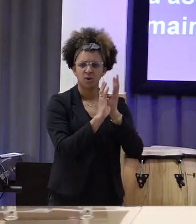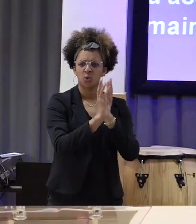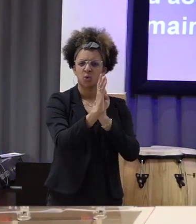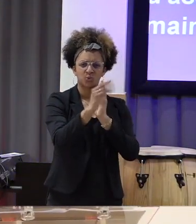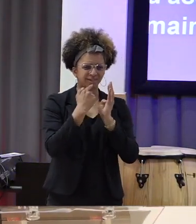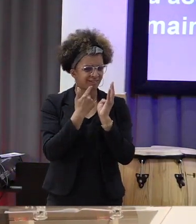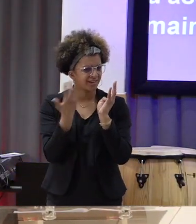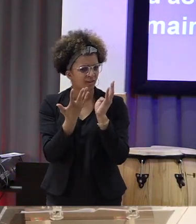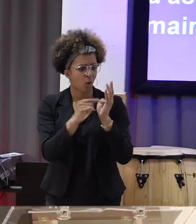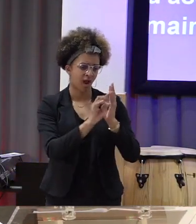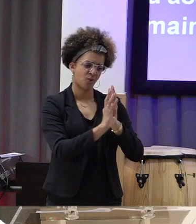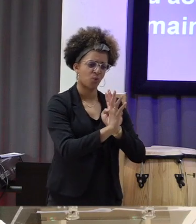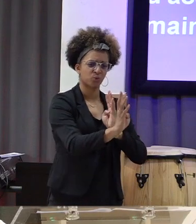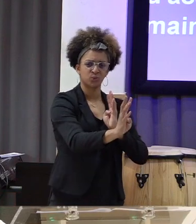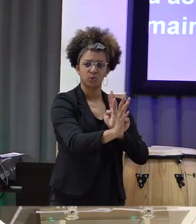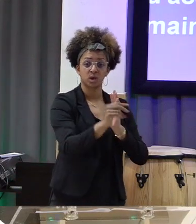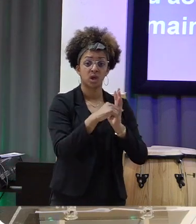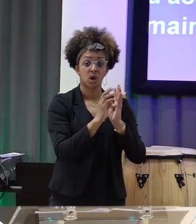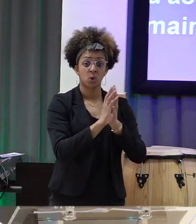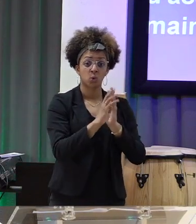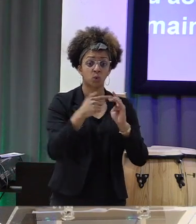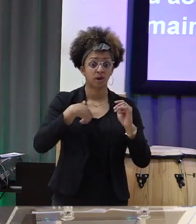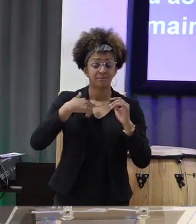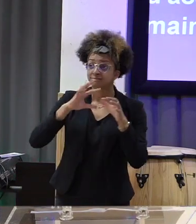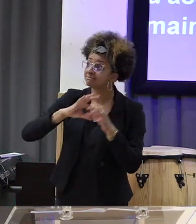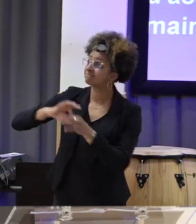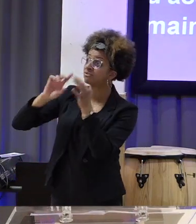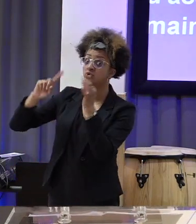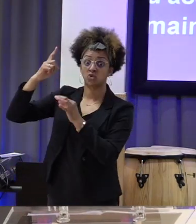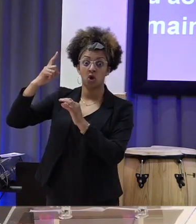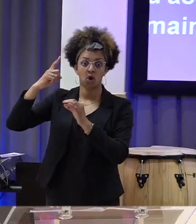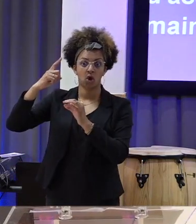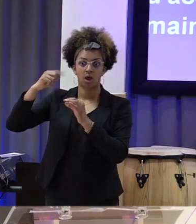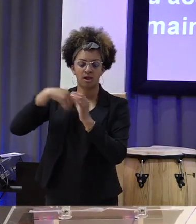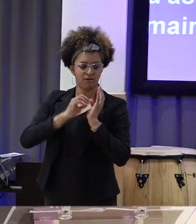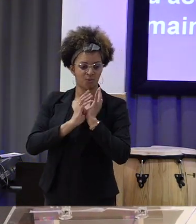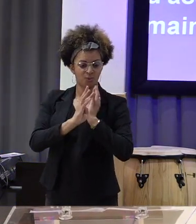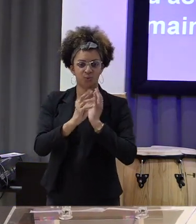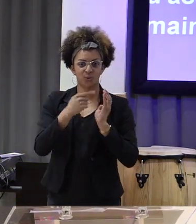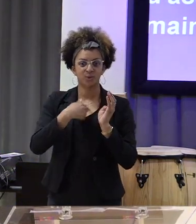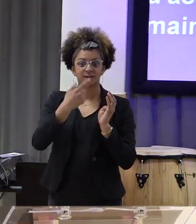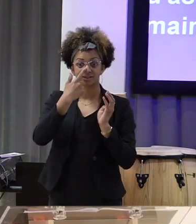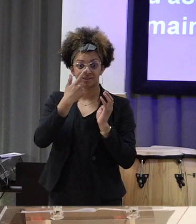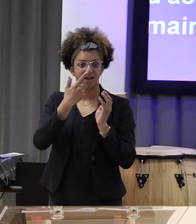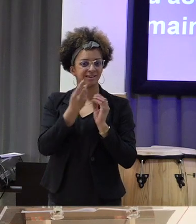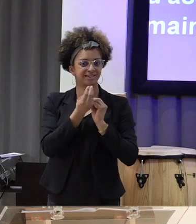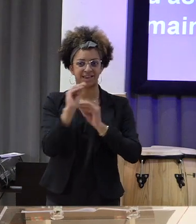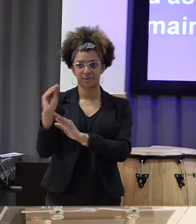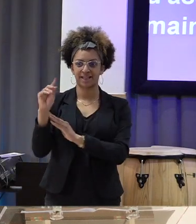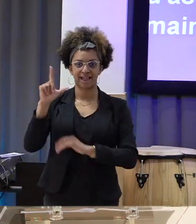Elle représente la sécurité. Un chrétien qui dort n'est pas en sécurité.